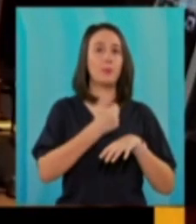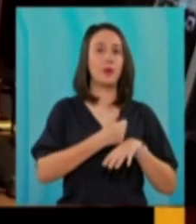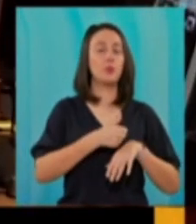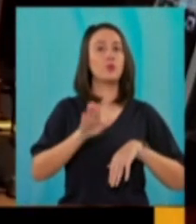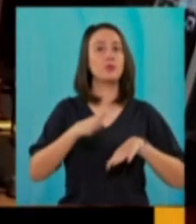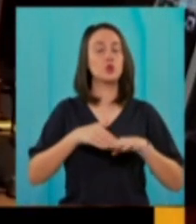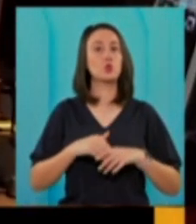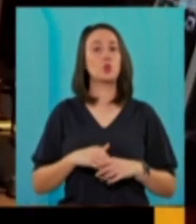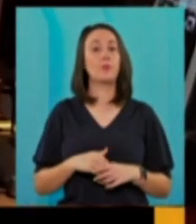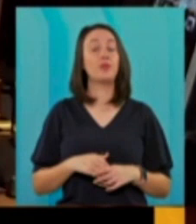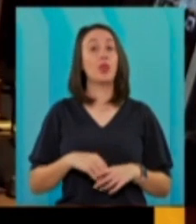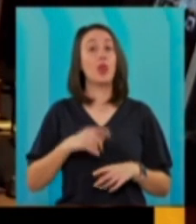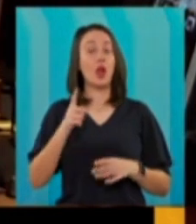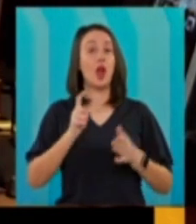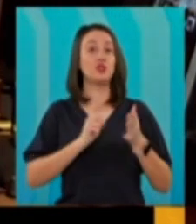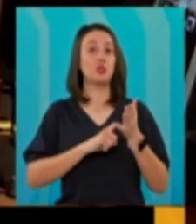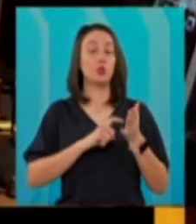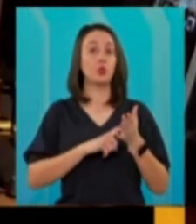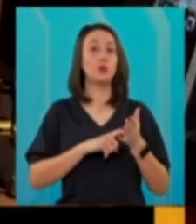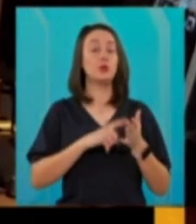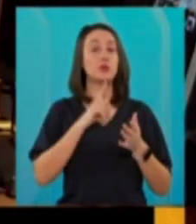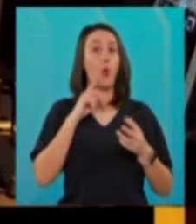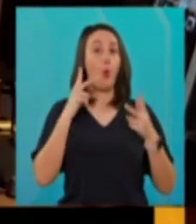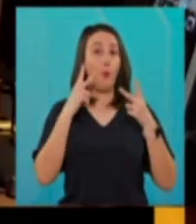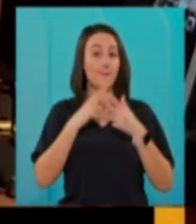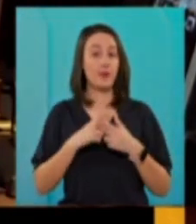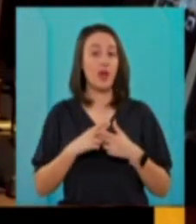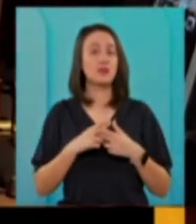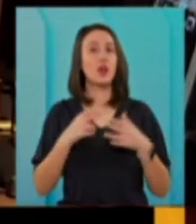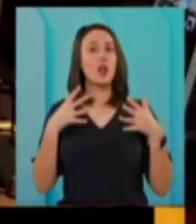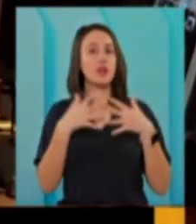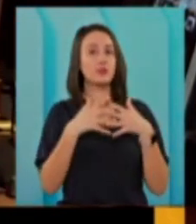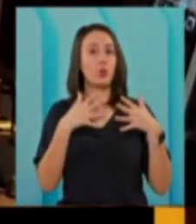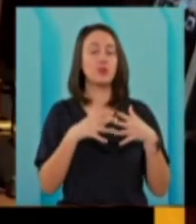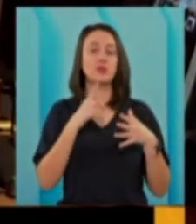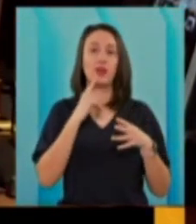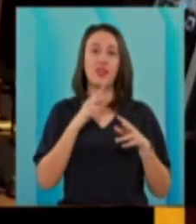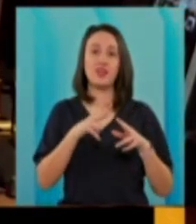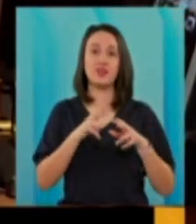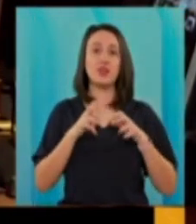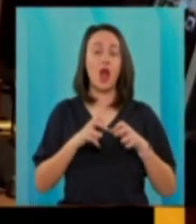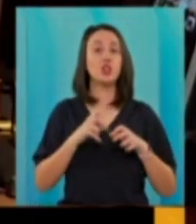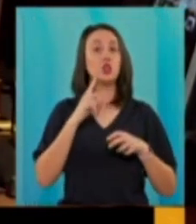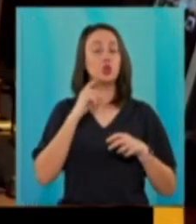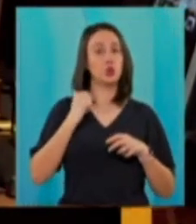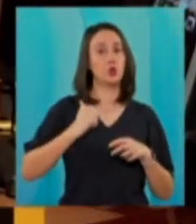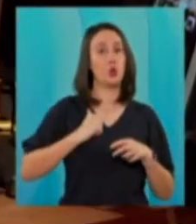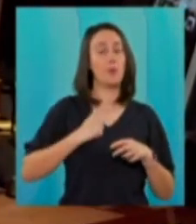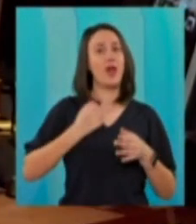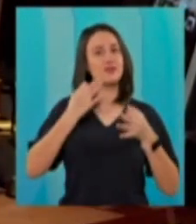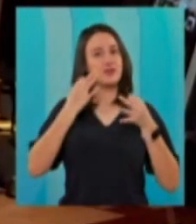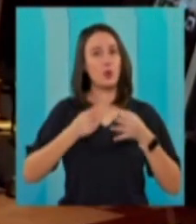Guard tort acesta ia cerut lui Putin să punem capăt urgent războiului se retragă trupele și să asigure accesul umanitar